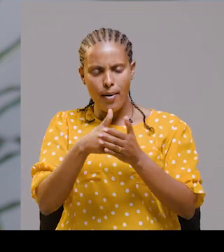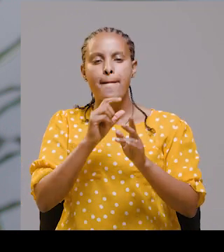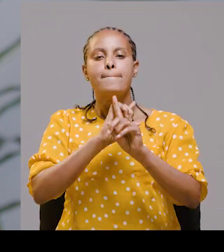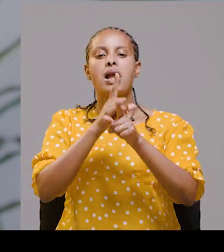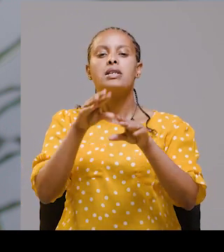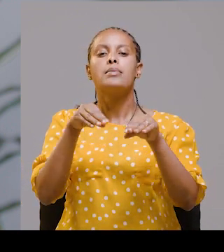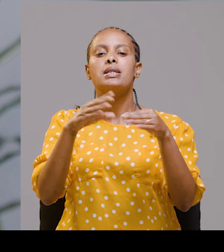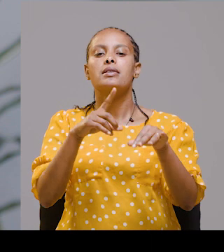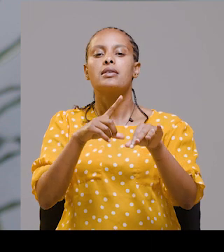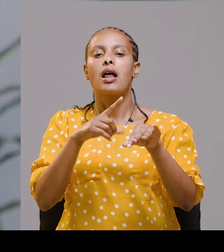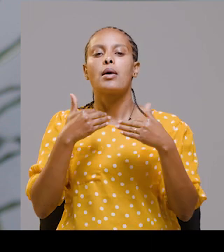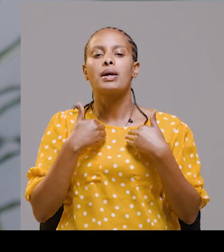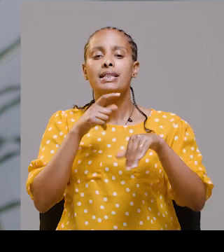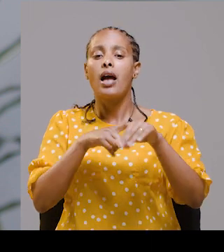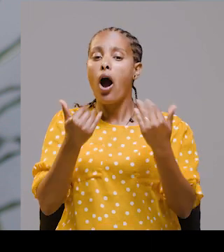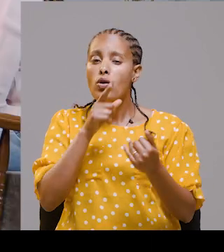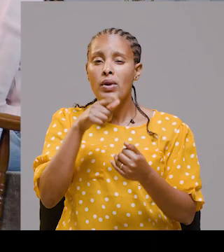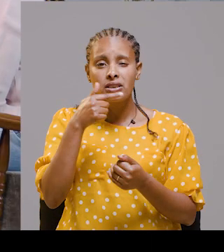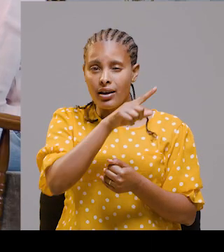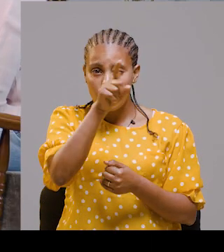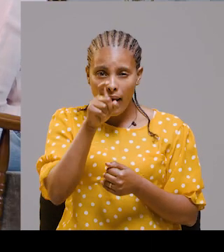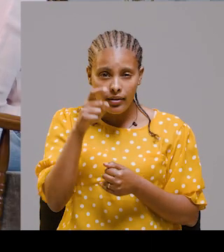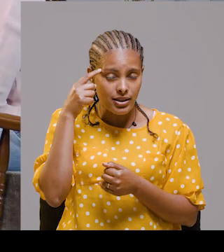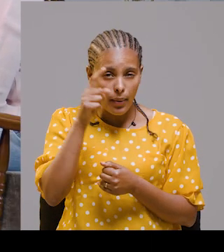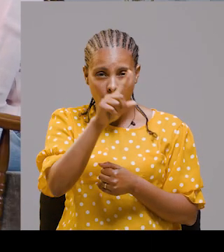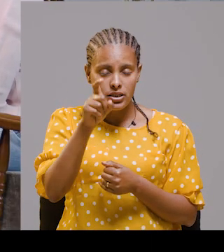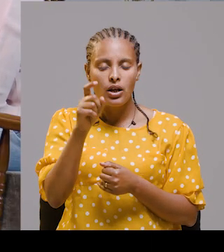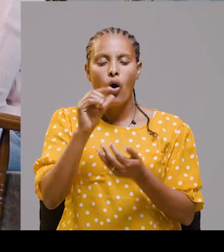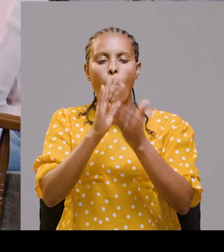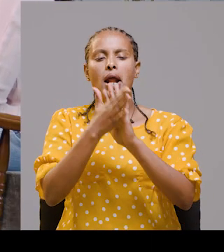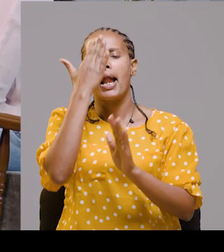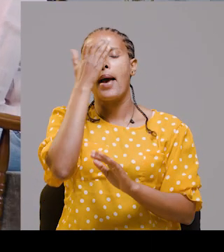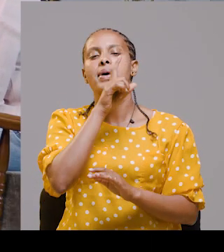ምላሽ መስጠት ያለብን ጊዜ አሁን ነው ብለሽ ታስበያለሽ ከሆነስ ለምን